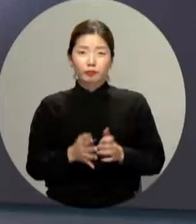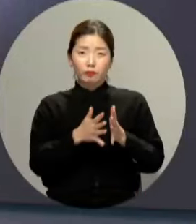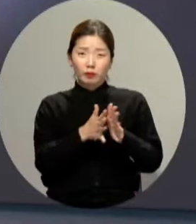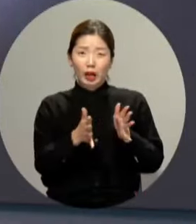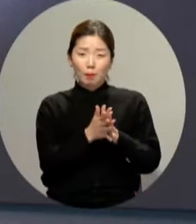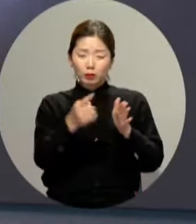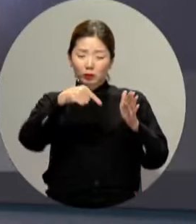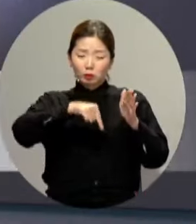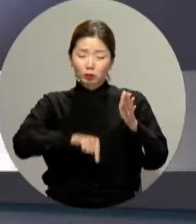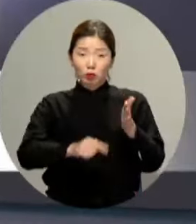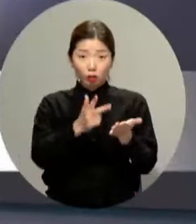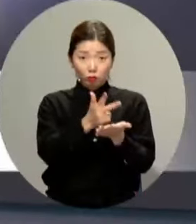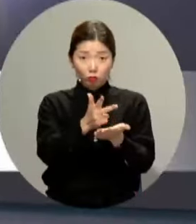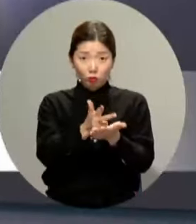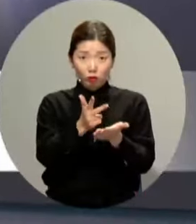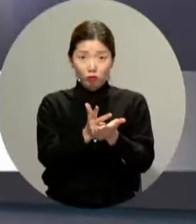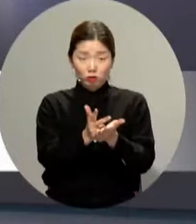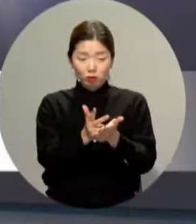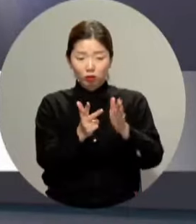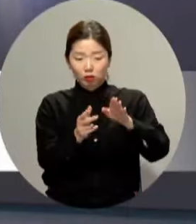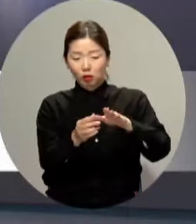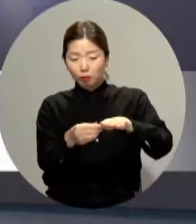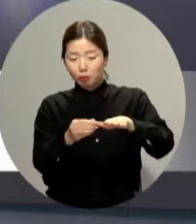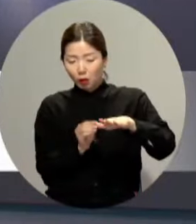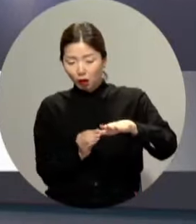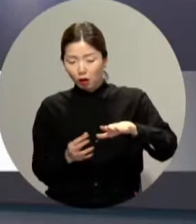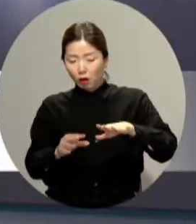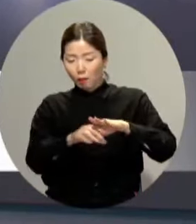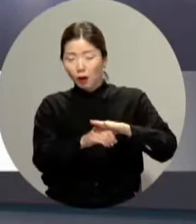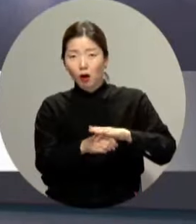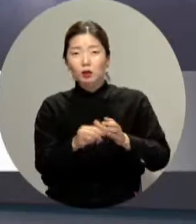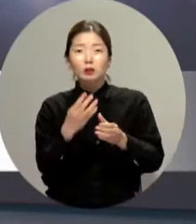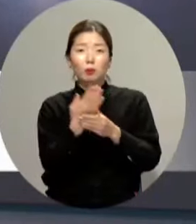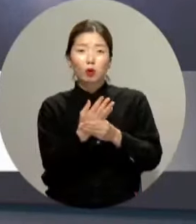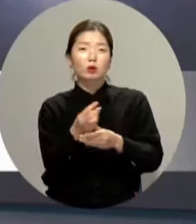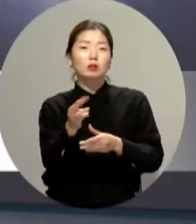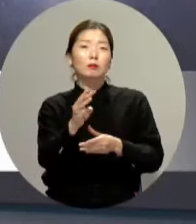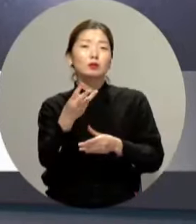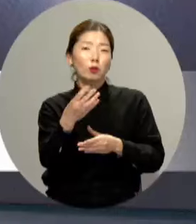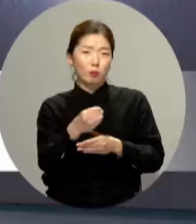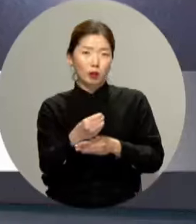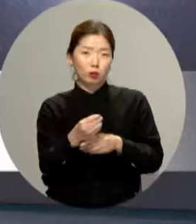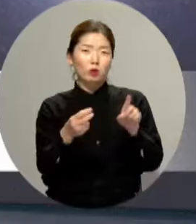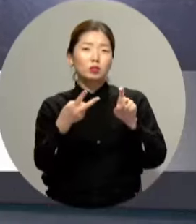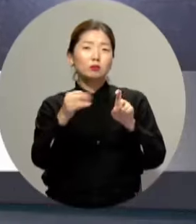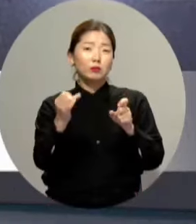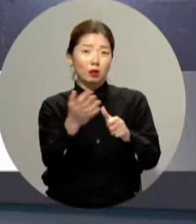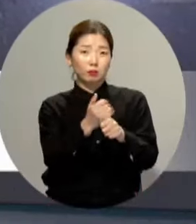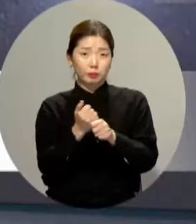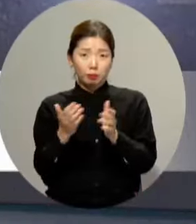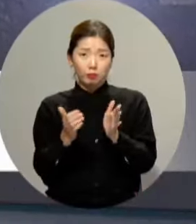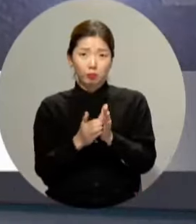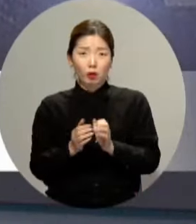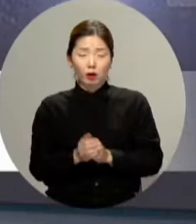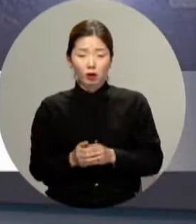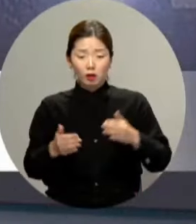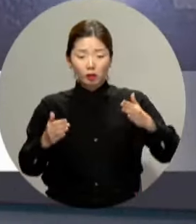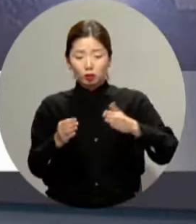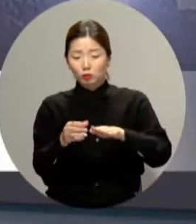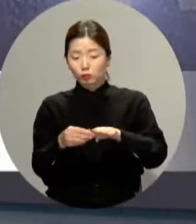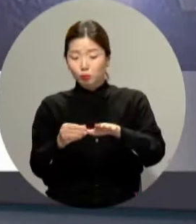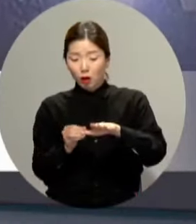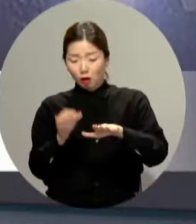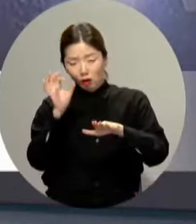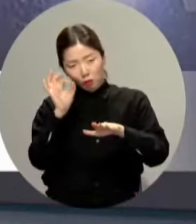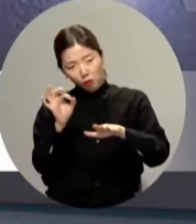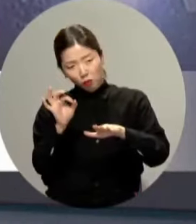아파트 지하주차장에 세워둔 차문을 열고 들어가 현금 3천만 원을 털어간 간큰 10대들이 잡혔습니다. 측면 거울이 접히지 않은